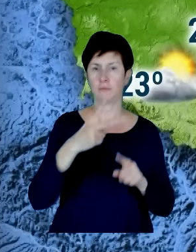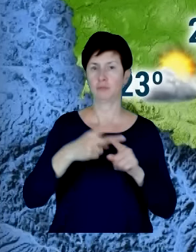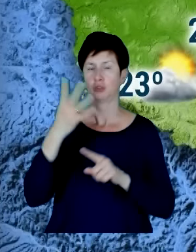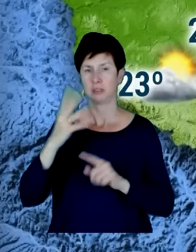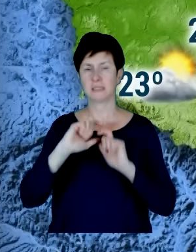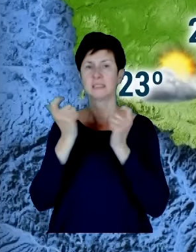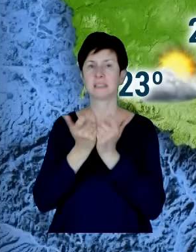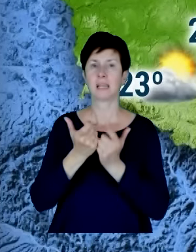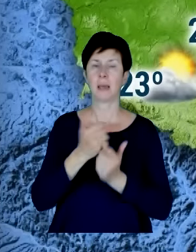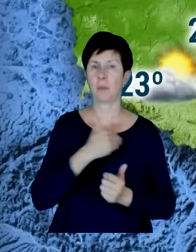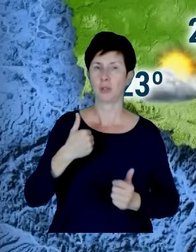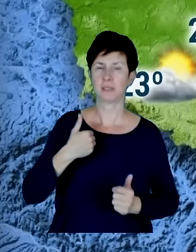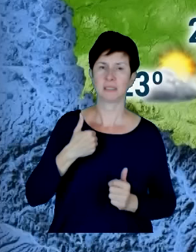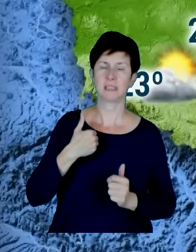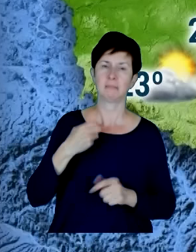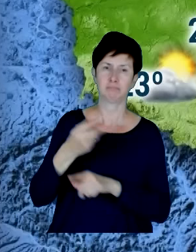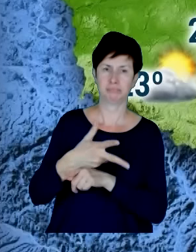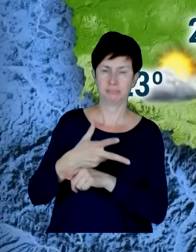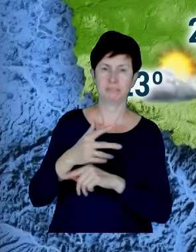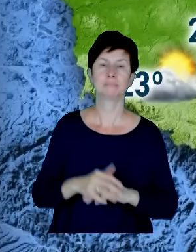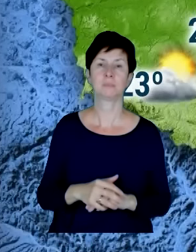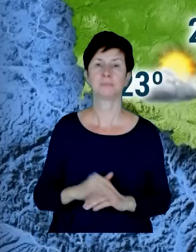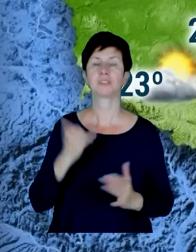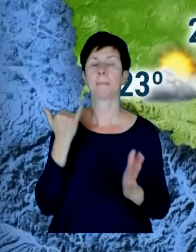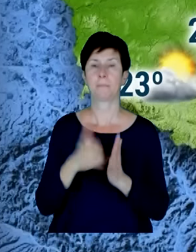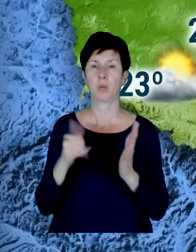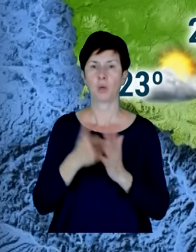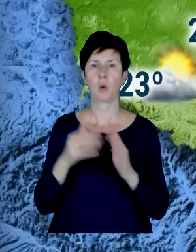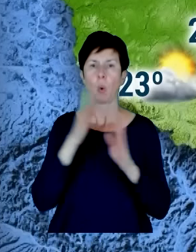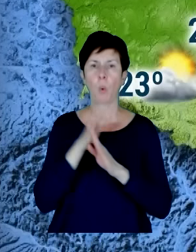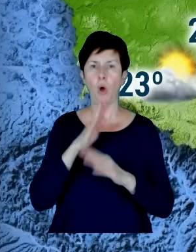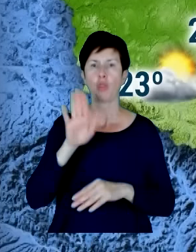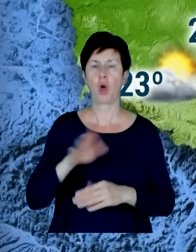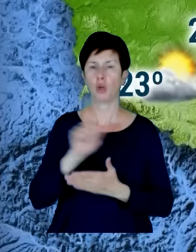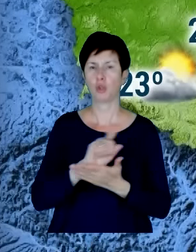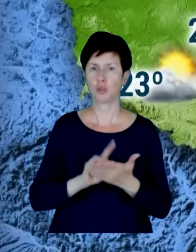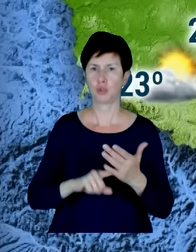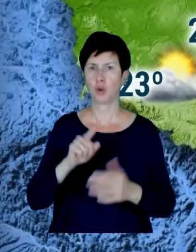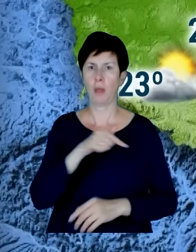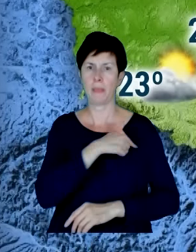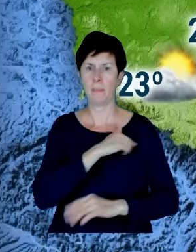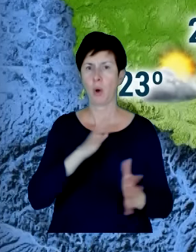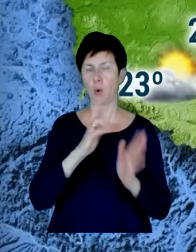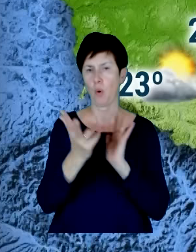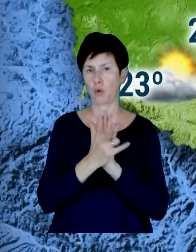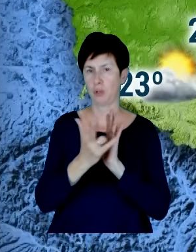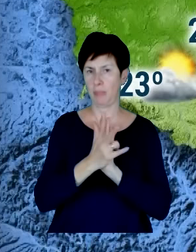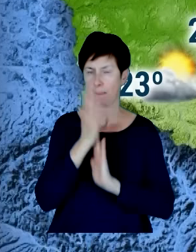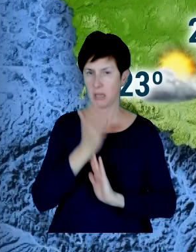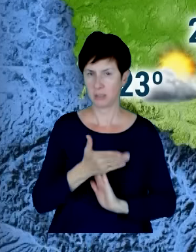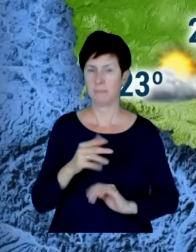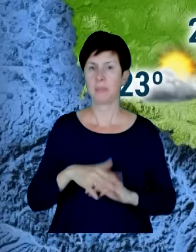kraju słonecznie z zachmurzeniem umiarkowanym w piątek ochłodzi się na Dolnym Śląsku tam temperatura spadnie do 18 stopni na